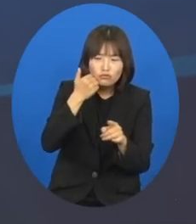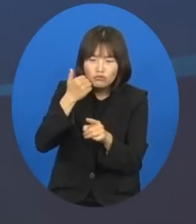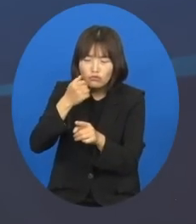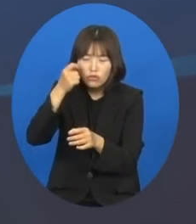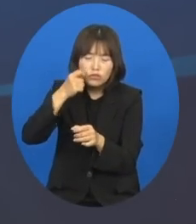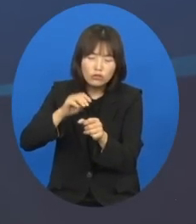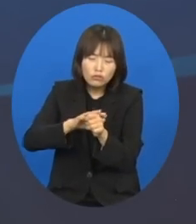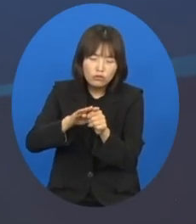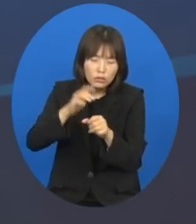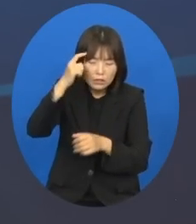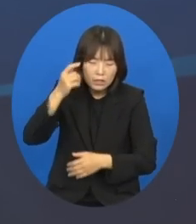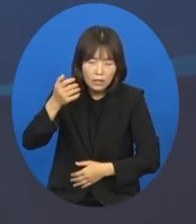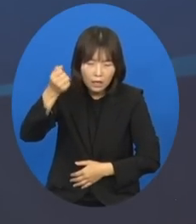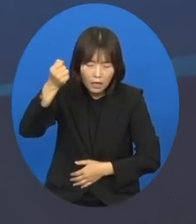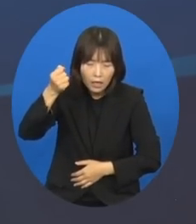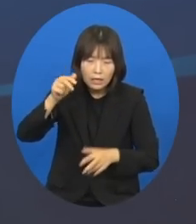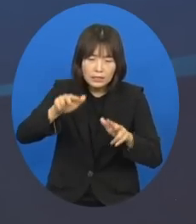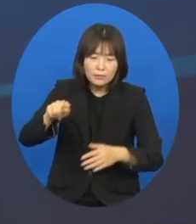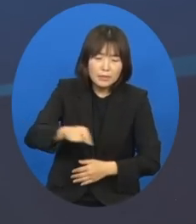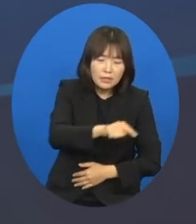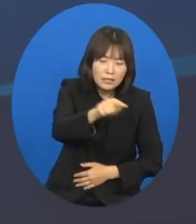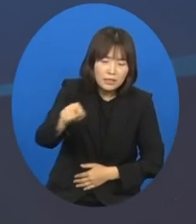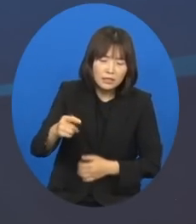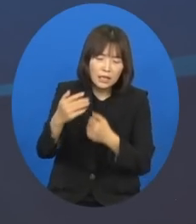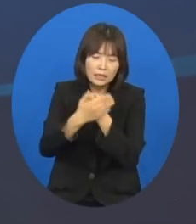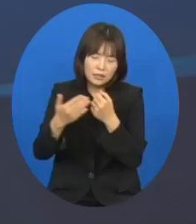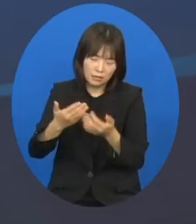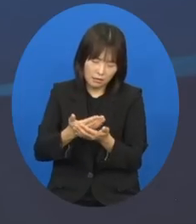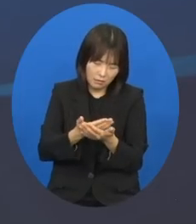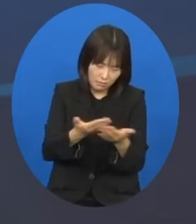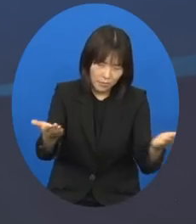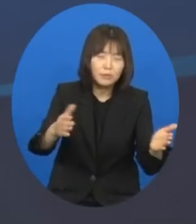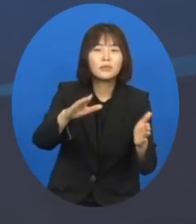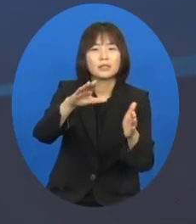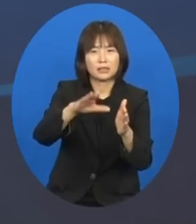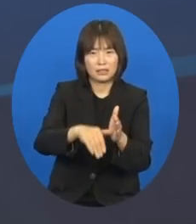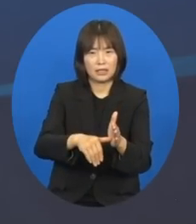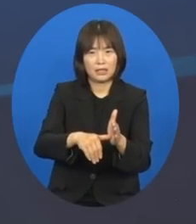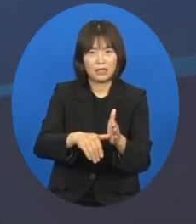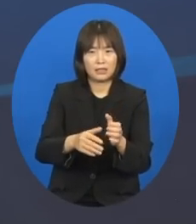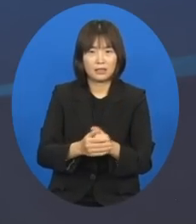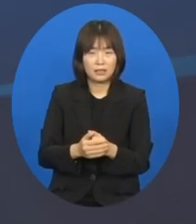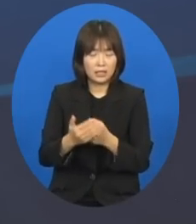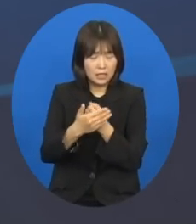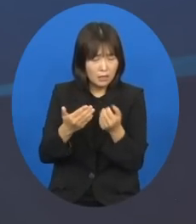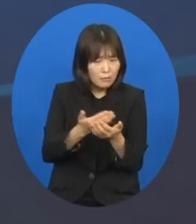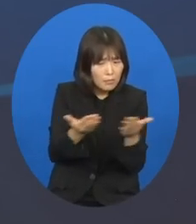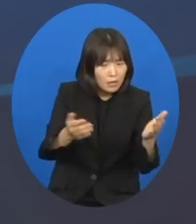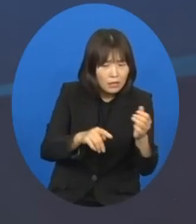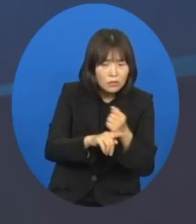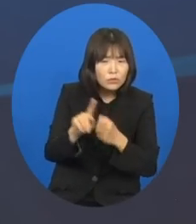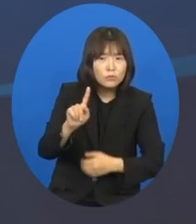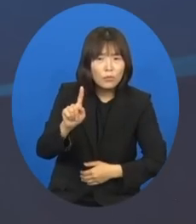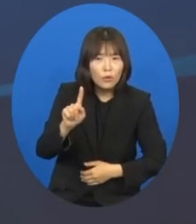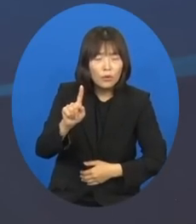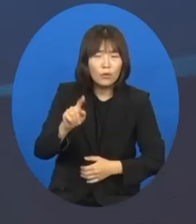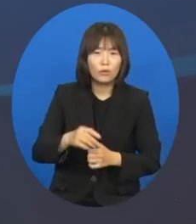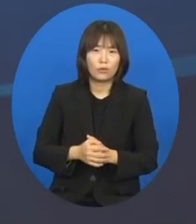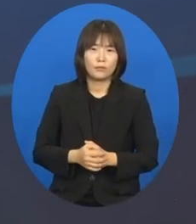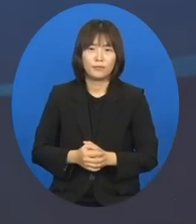여겨 주시리니 지금은 그에게 은혜를 베푸실 때 합니다 은혜를 왜 베푸시는가 보니까 이유가